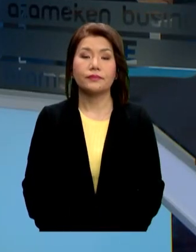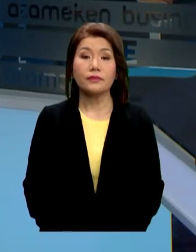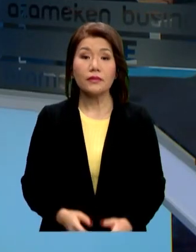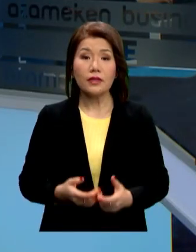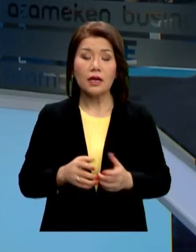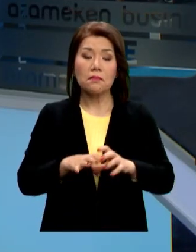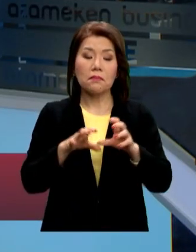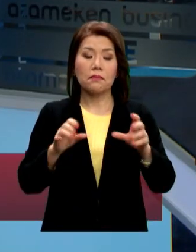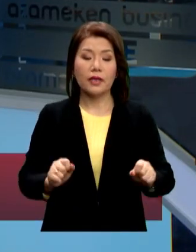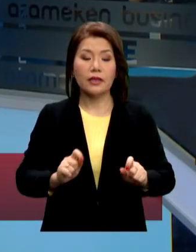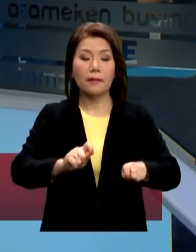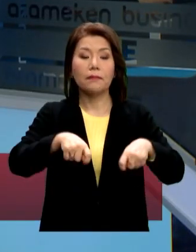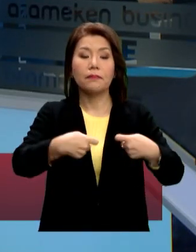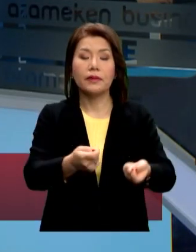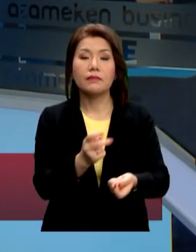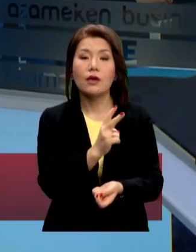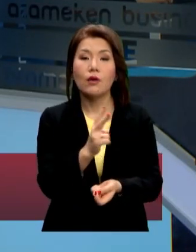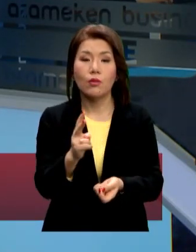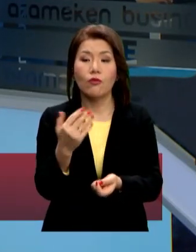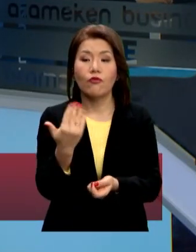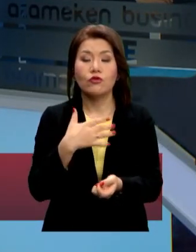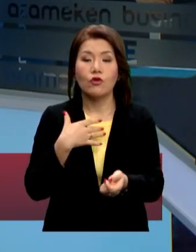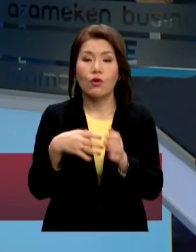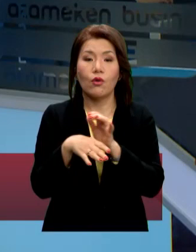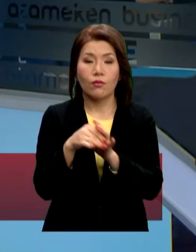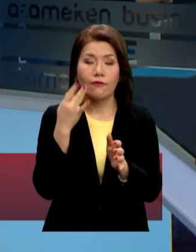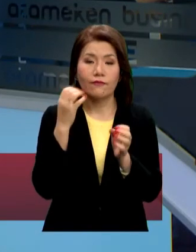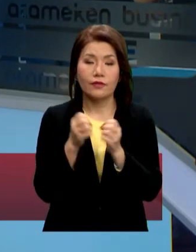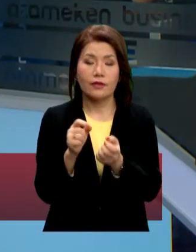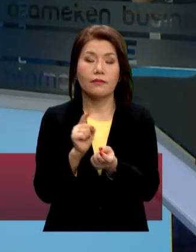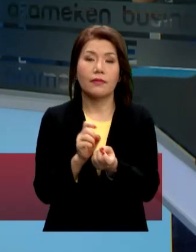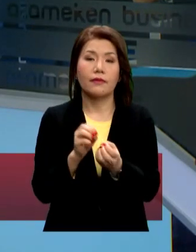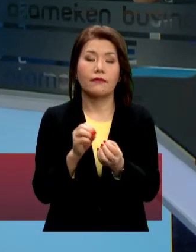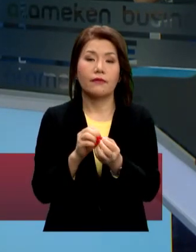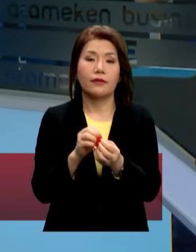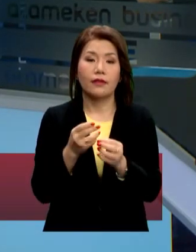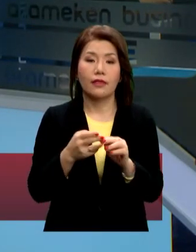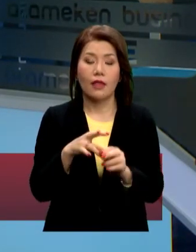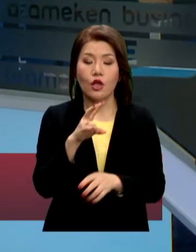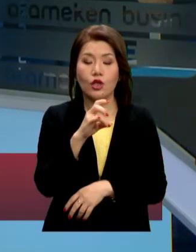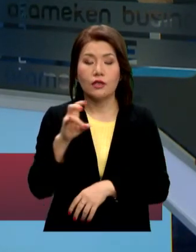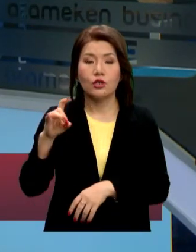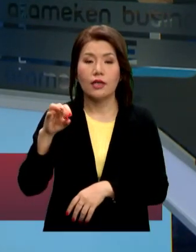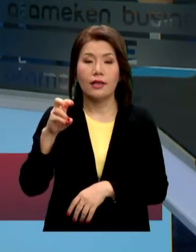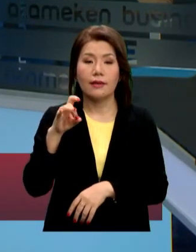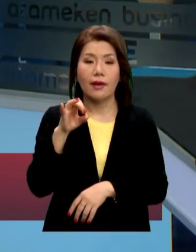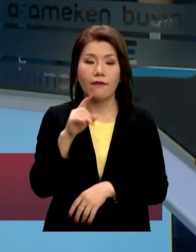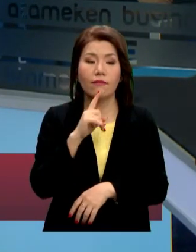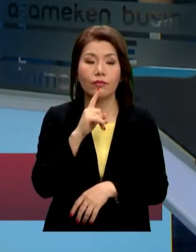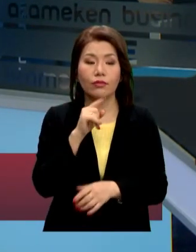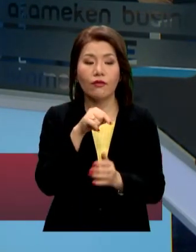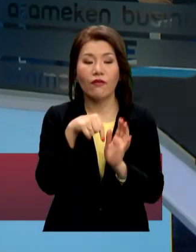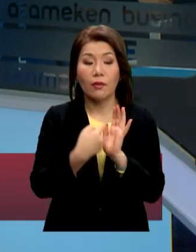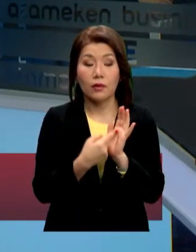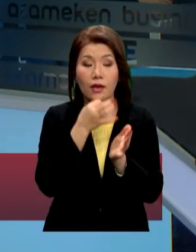Билікті кімге бергенімді білесіздер. Сол таңдауым өзгеріссіз қалады. Дауыс беруге келген Нұрсұлтан Назарбаев журналистерге берген